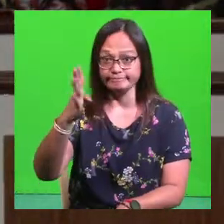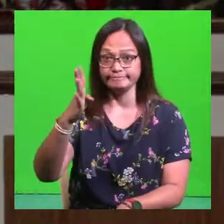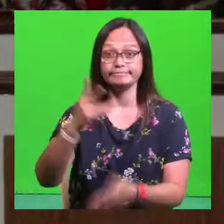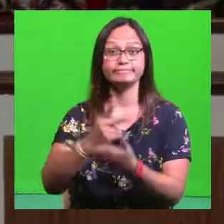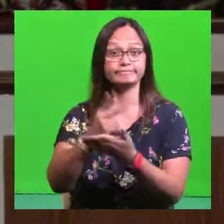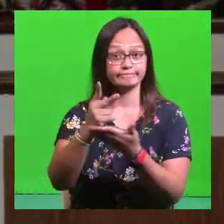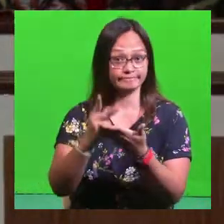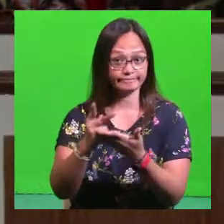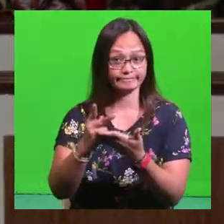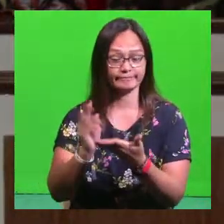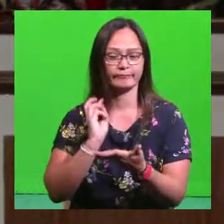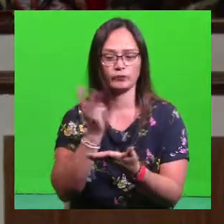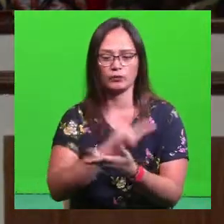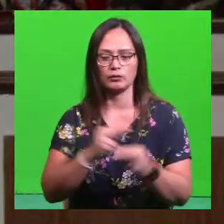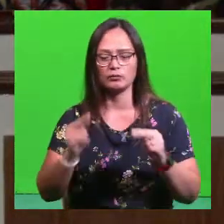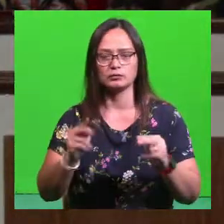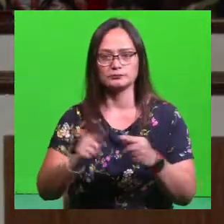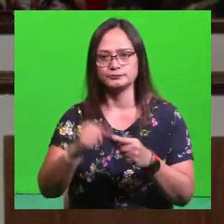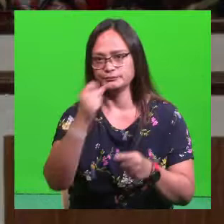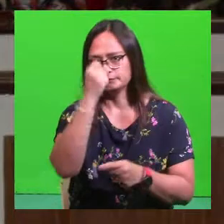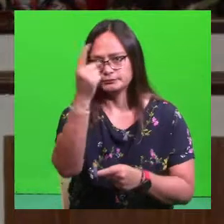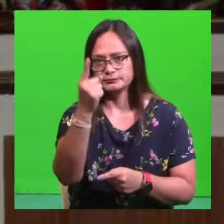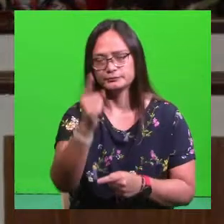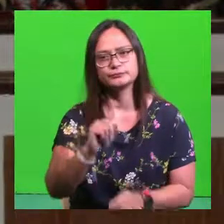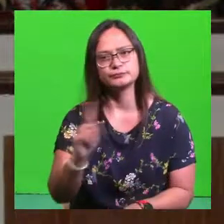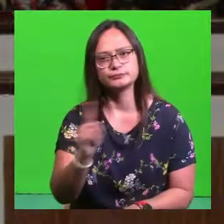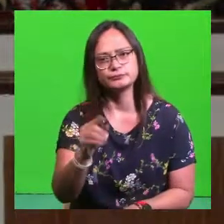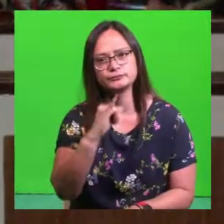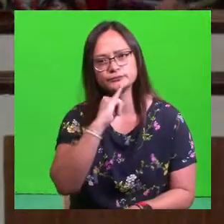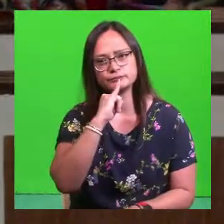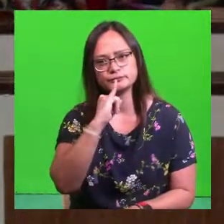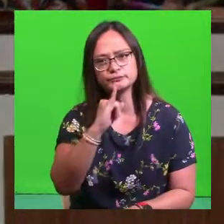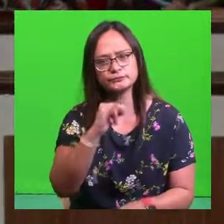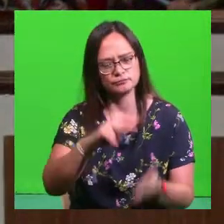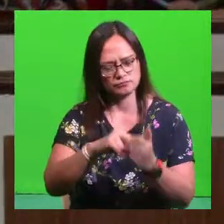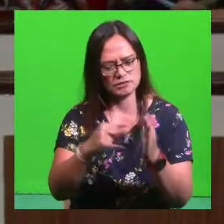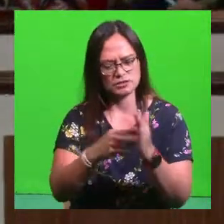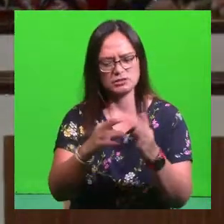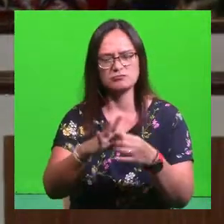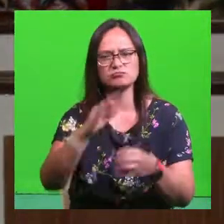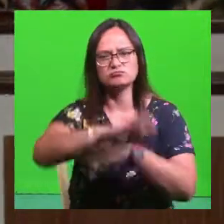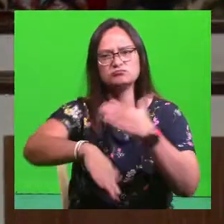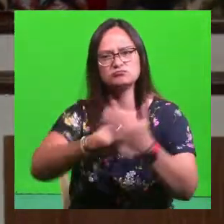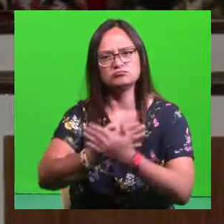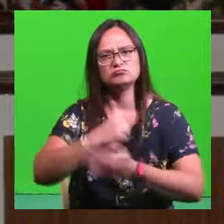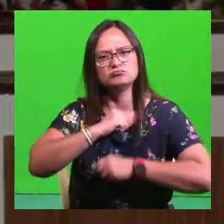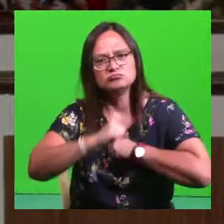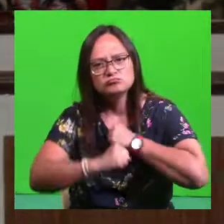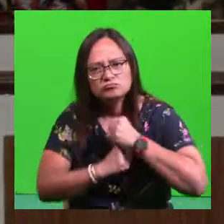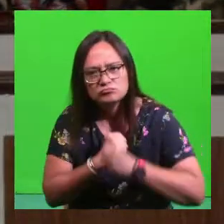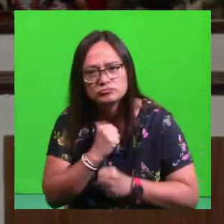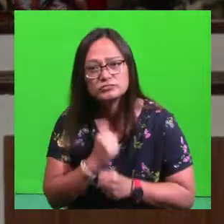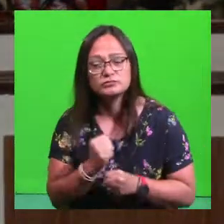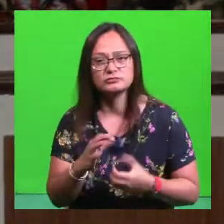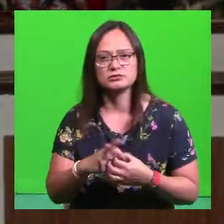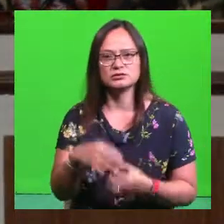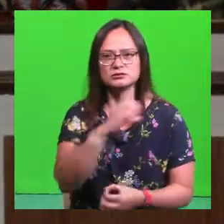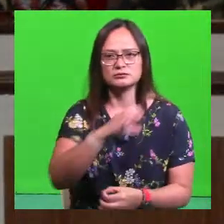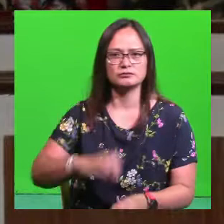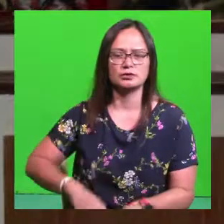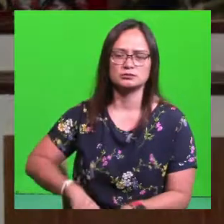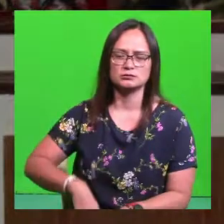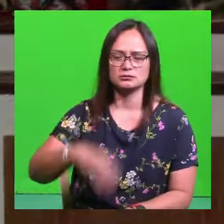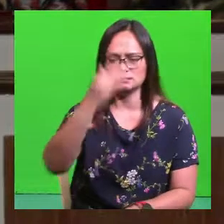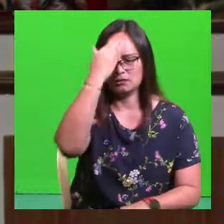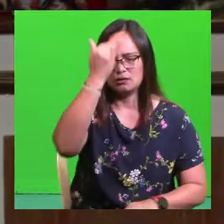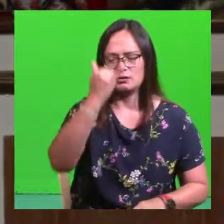ang ibig sabihin ng lahat ng pasakit ng Panginoon para sa akin? Sa atin, why did He have to